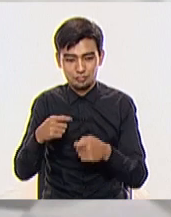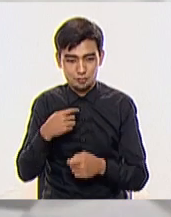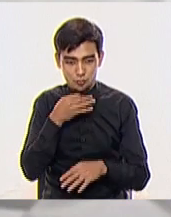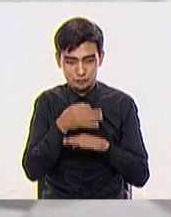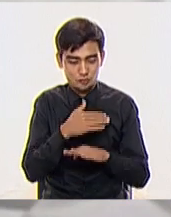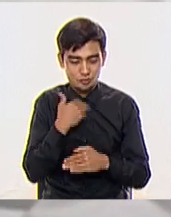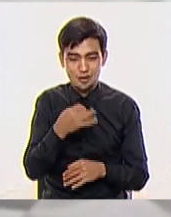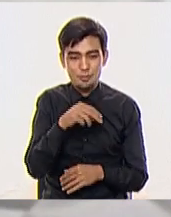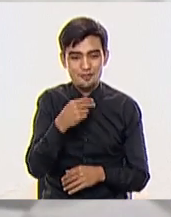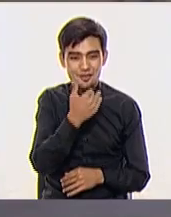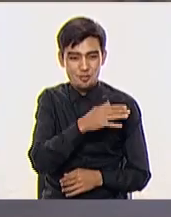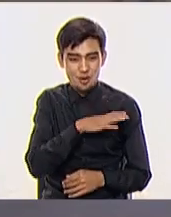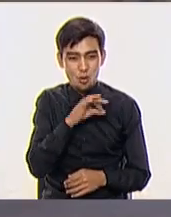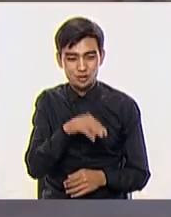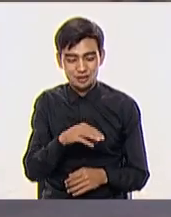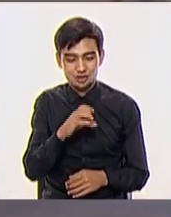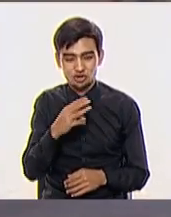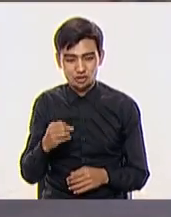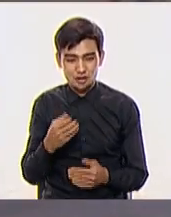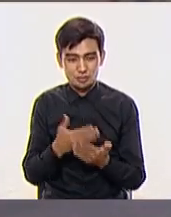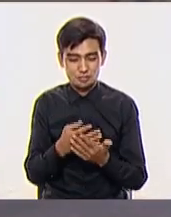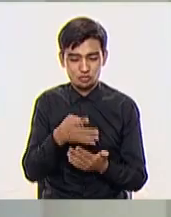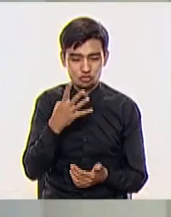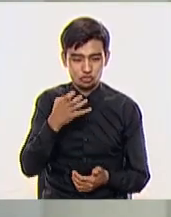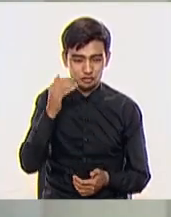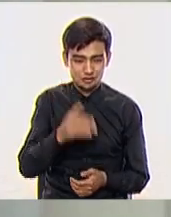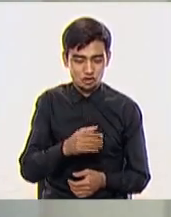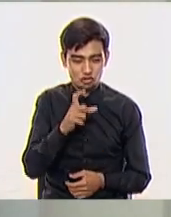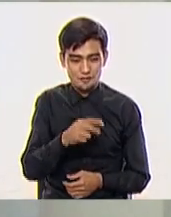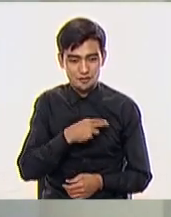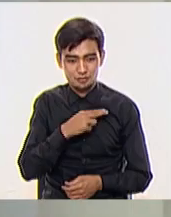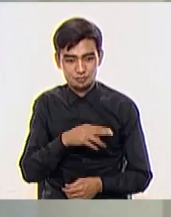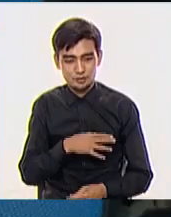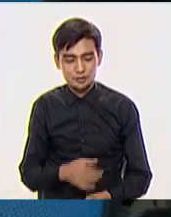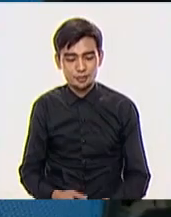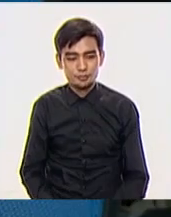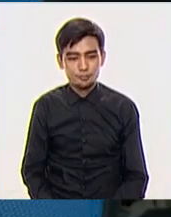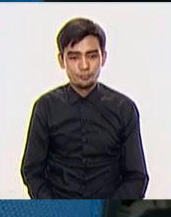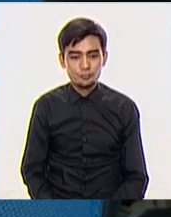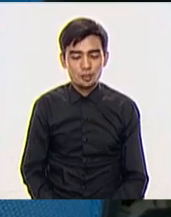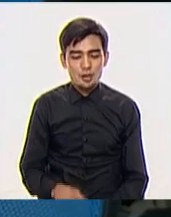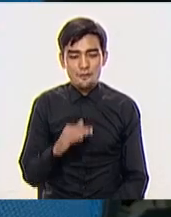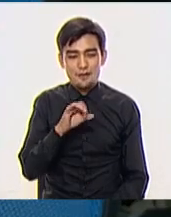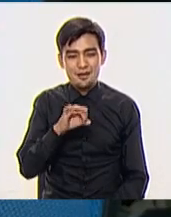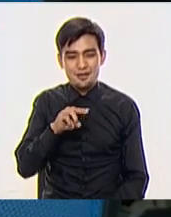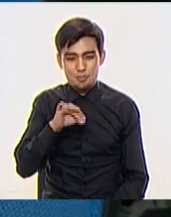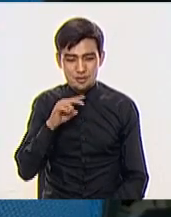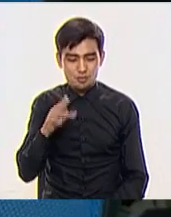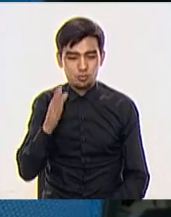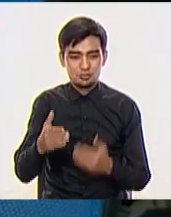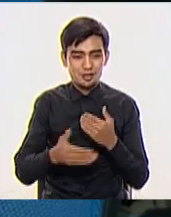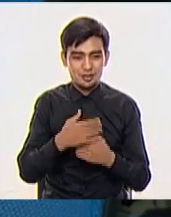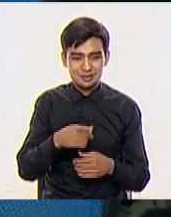время его президентства от COVID в США погибли более 400 тысяч граждан. А на Филиппинах будут наказывать